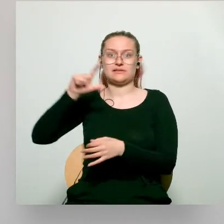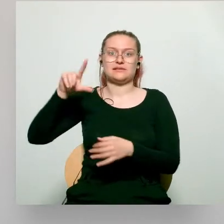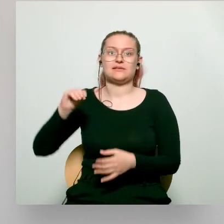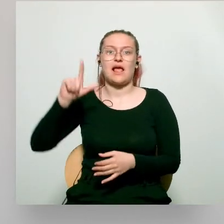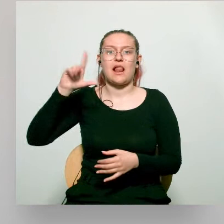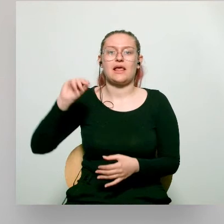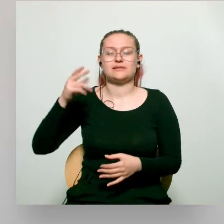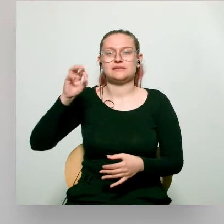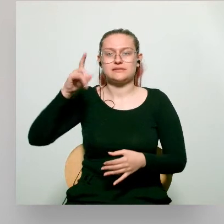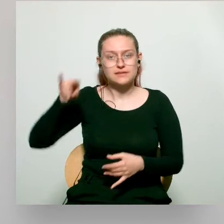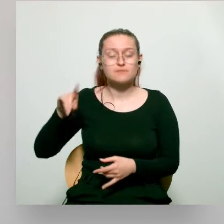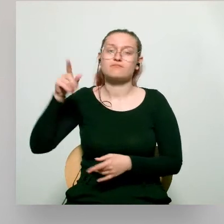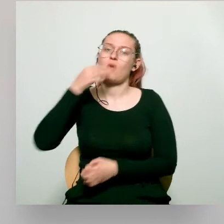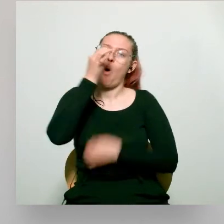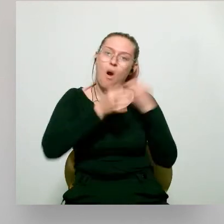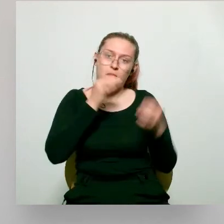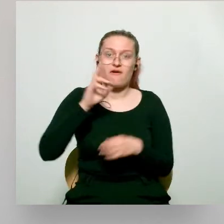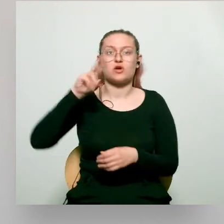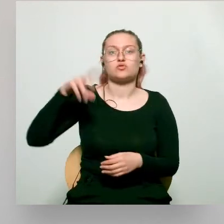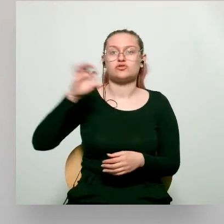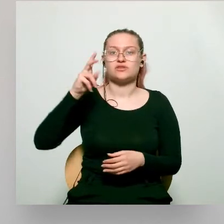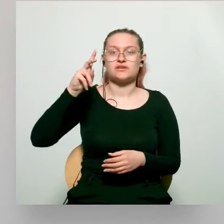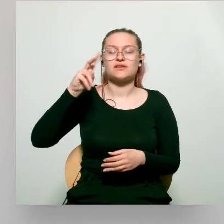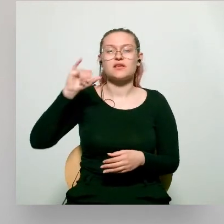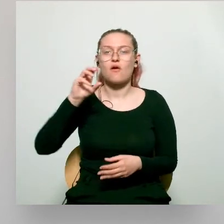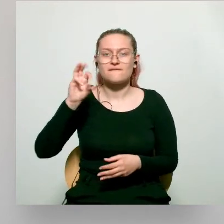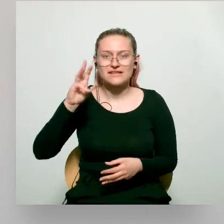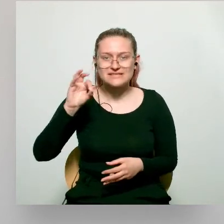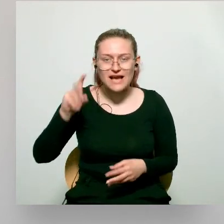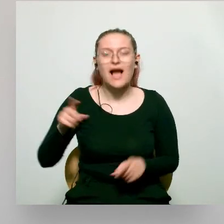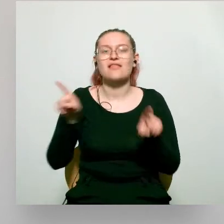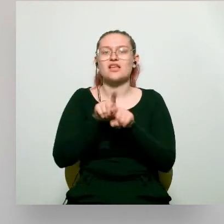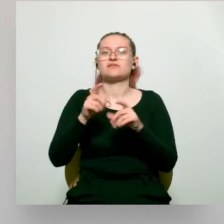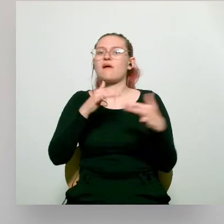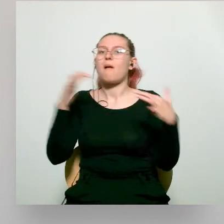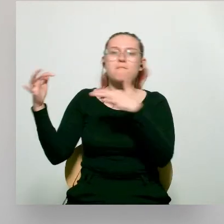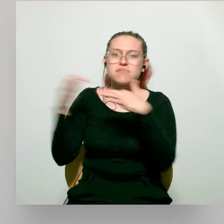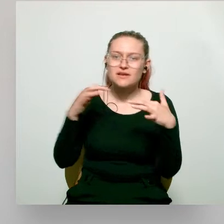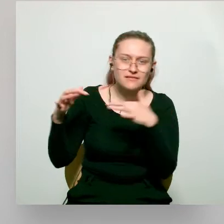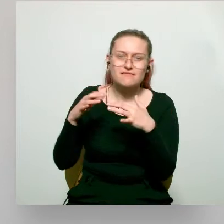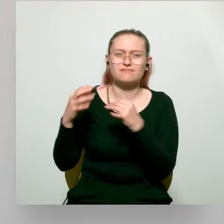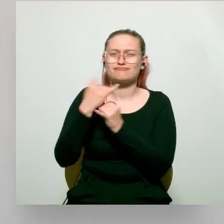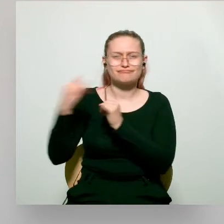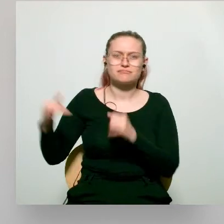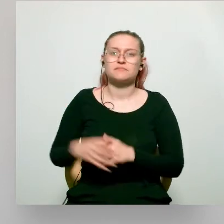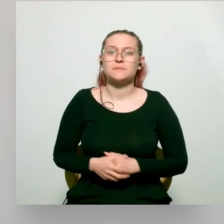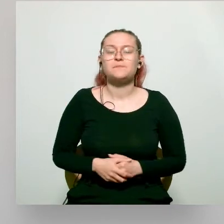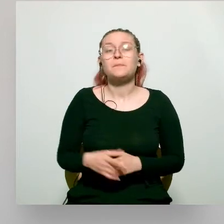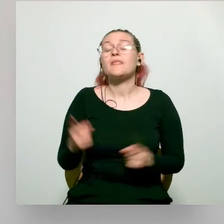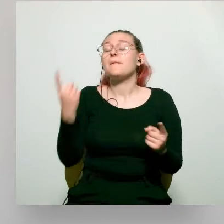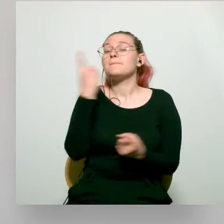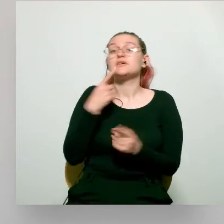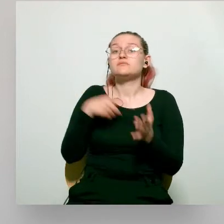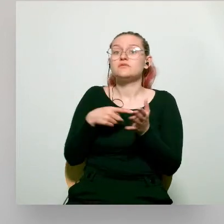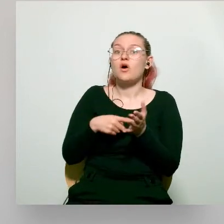świętej Sofii, katedrze świętej Sofii, o bitwie z Pieczyngami. Ja myślę, że to jest bardzo interesujące. To